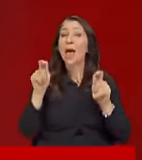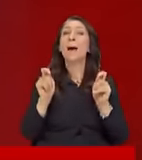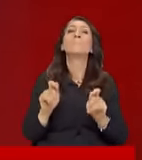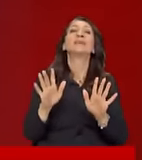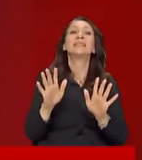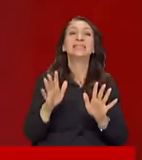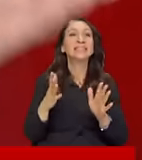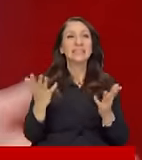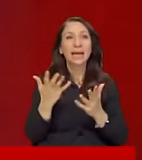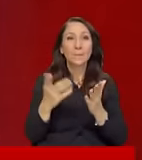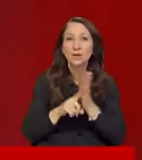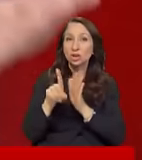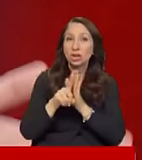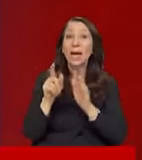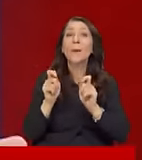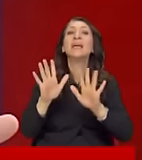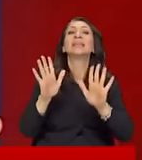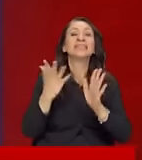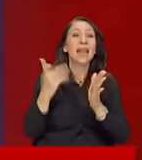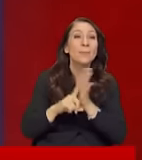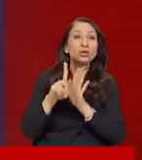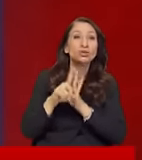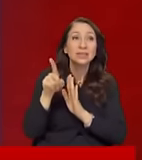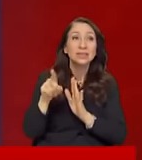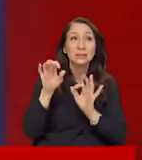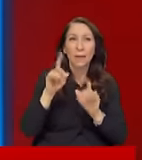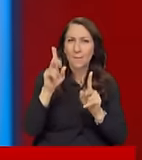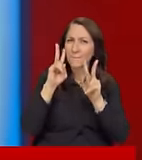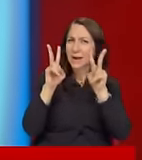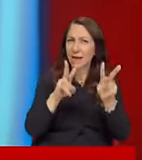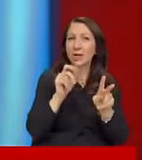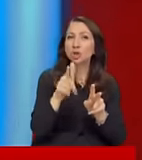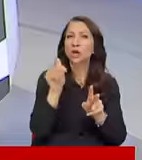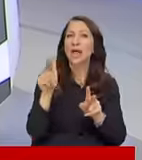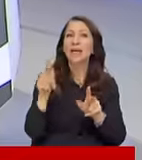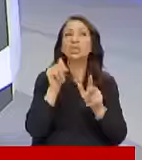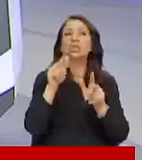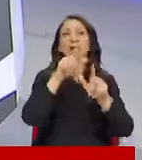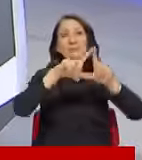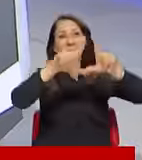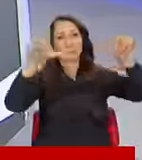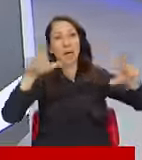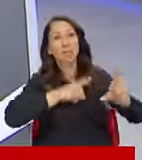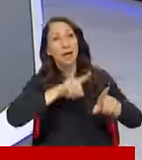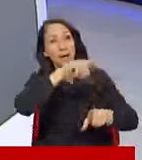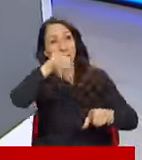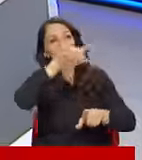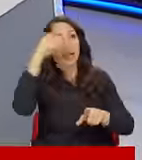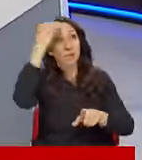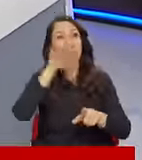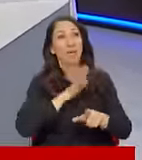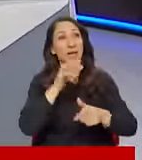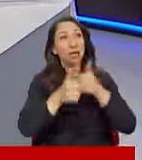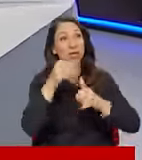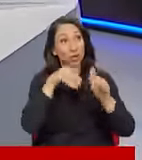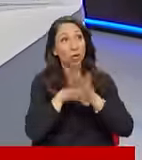yapmadığınız neleri başarabileceksiniz? Yapamadığınız neleri başaracaksınız? Şimdi hemen bir bakalım ilçelere. İlçelerdeki adaylar, Ekrem İmamoğlu